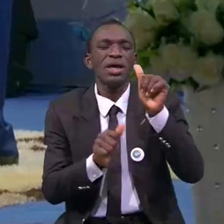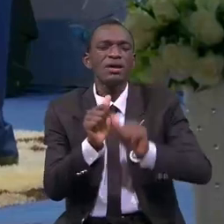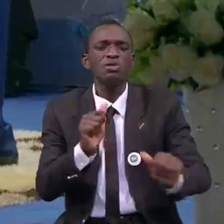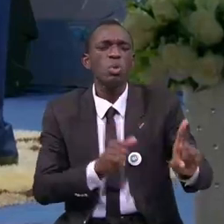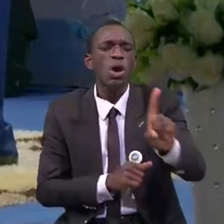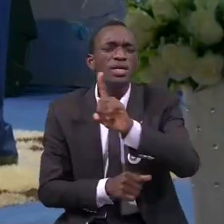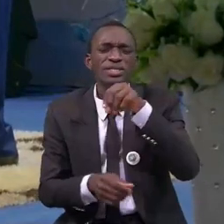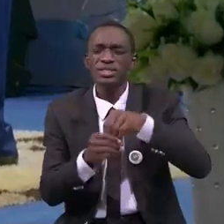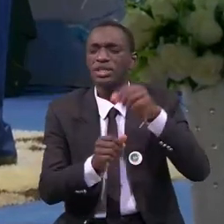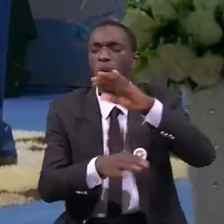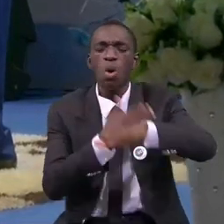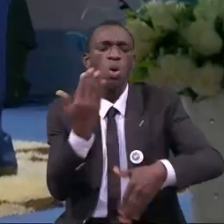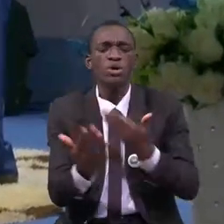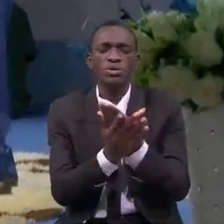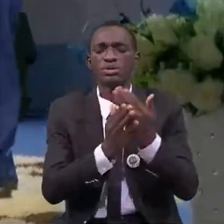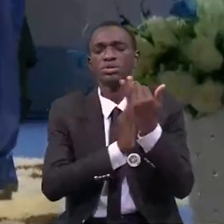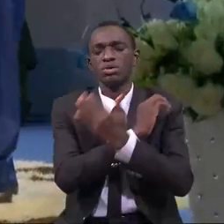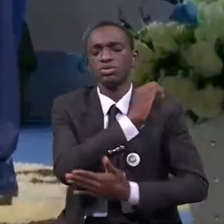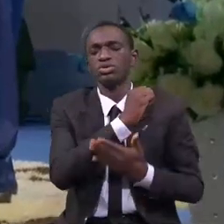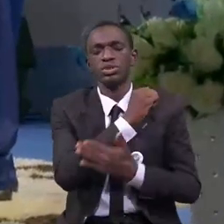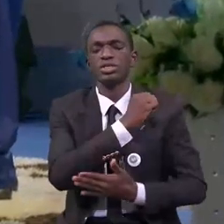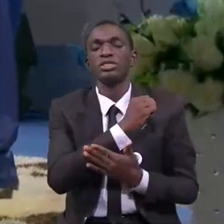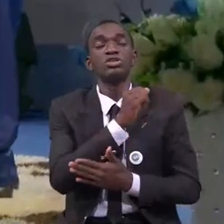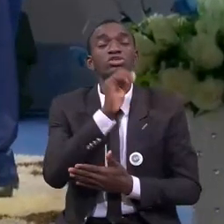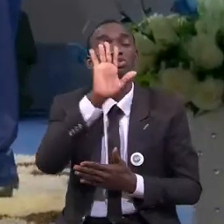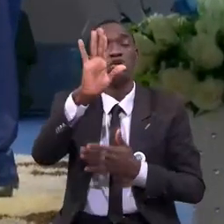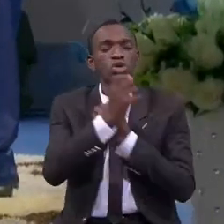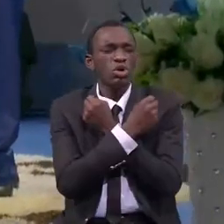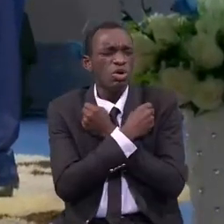Cameroun tout le monde dans chaque pays